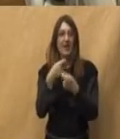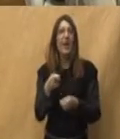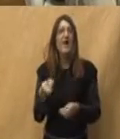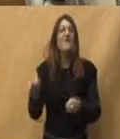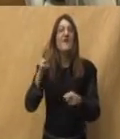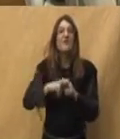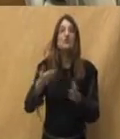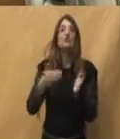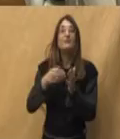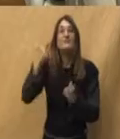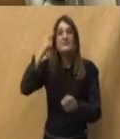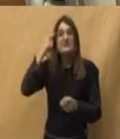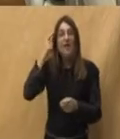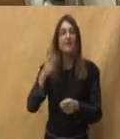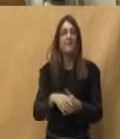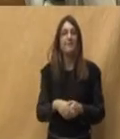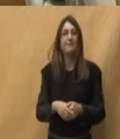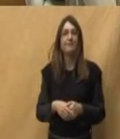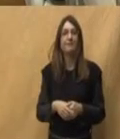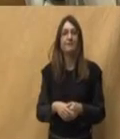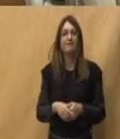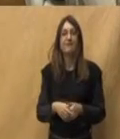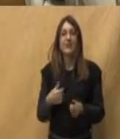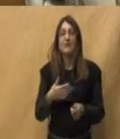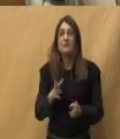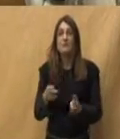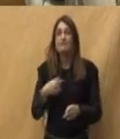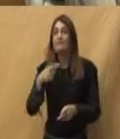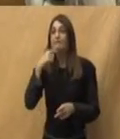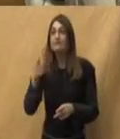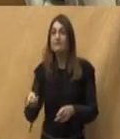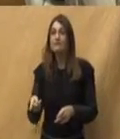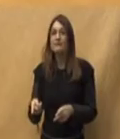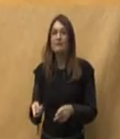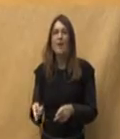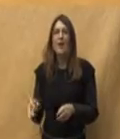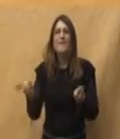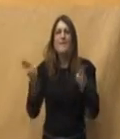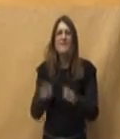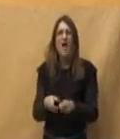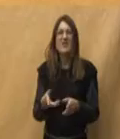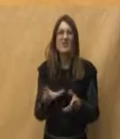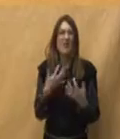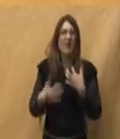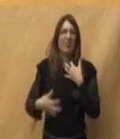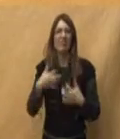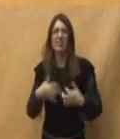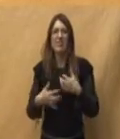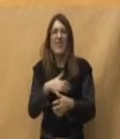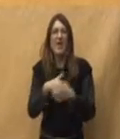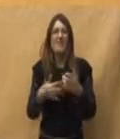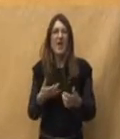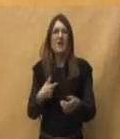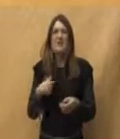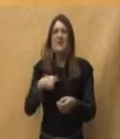malo više znanja i možda bih vam se usudila nešto reći. I s malo manje frustracije, jer